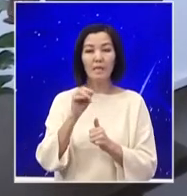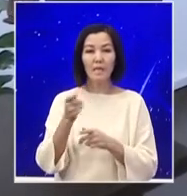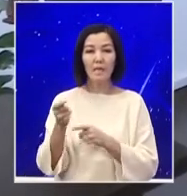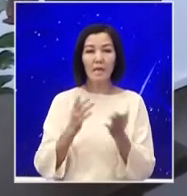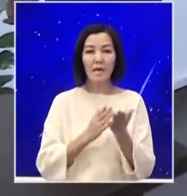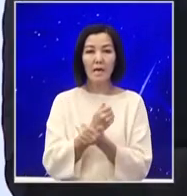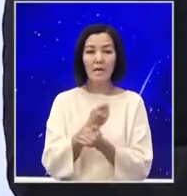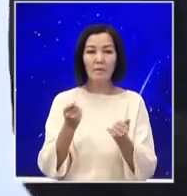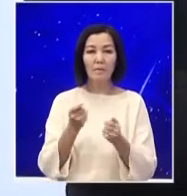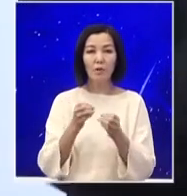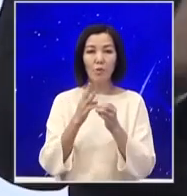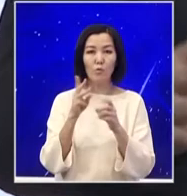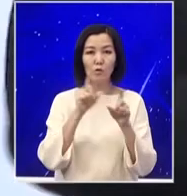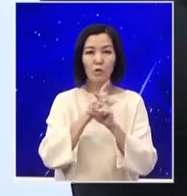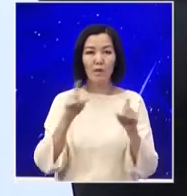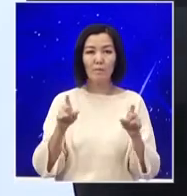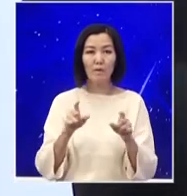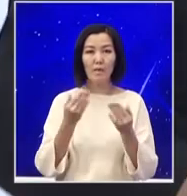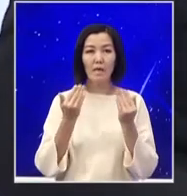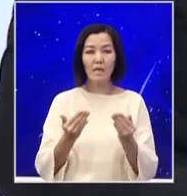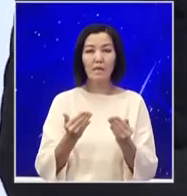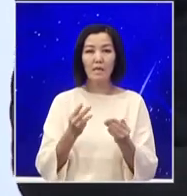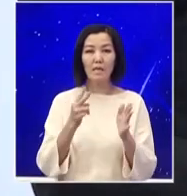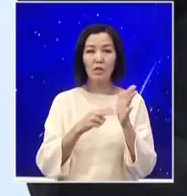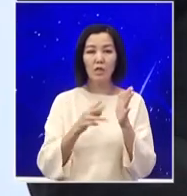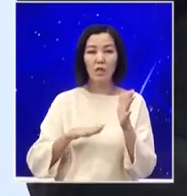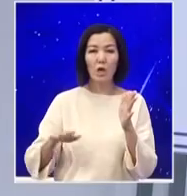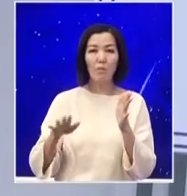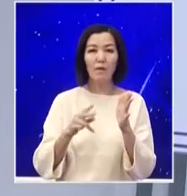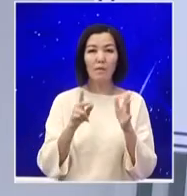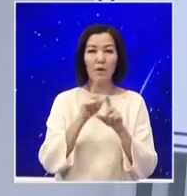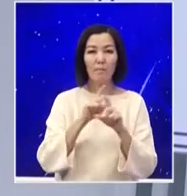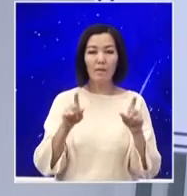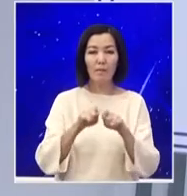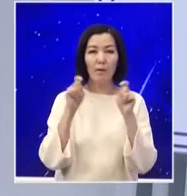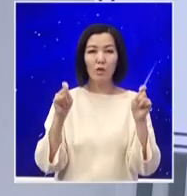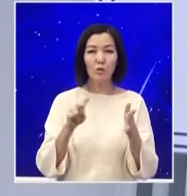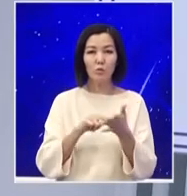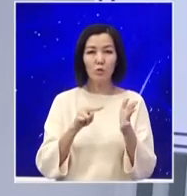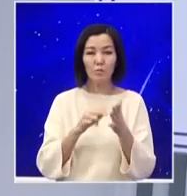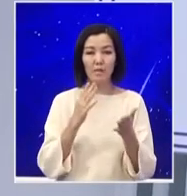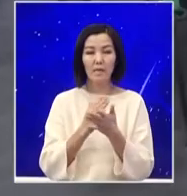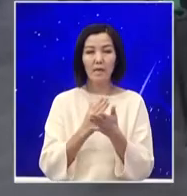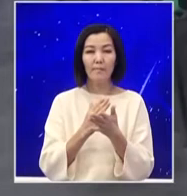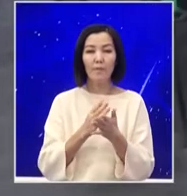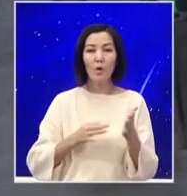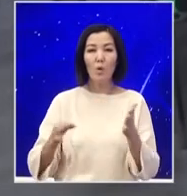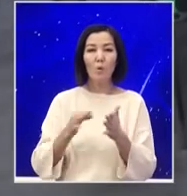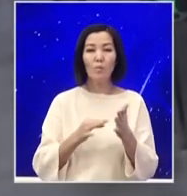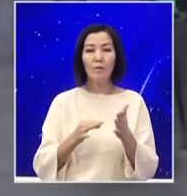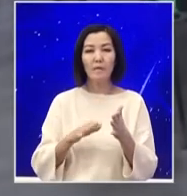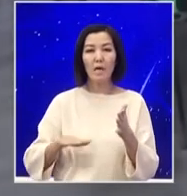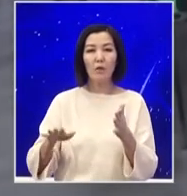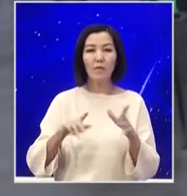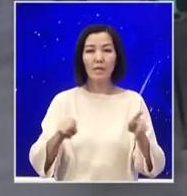әкімдік облыс бойынша 13-ші. Енді өңірдегі 7 аумақта осындай мекеме ашу жоспарда. Айта кетейік, облыстағы аудандарда